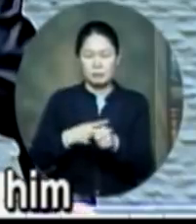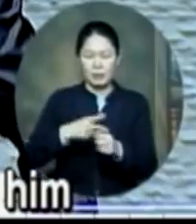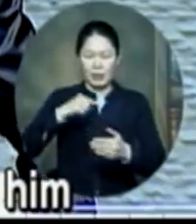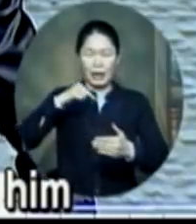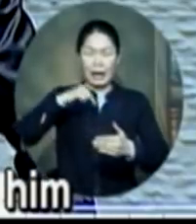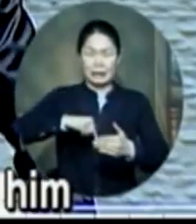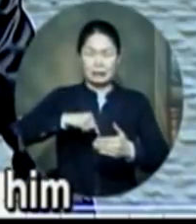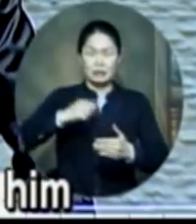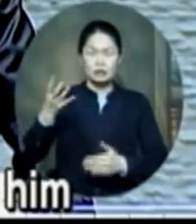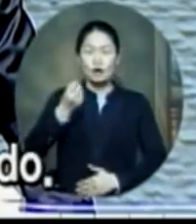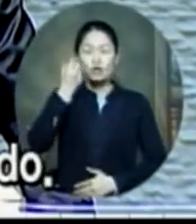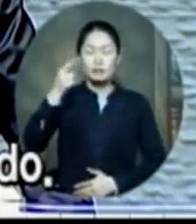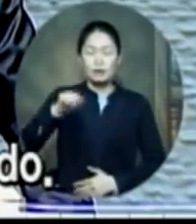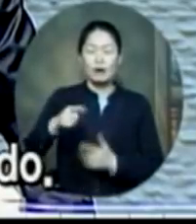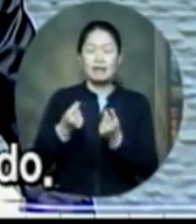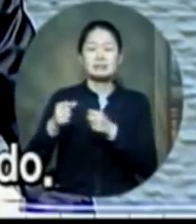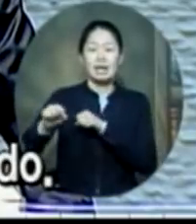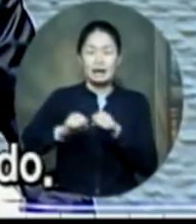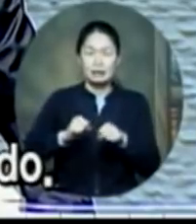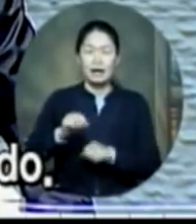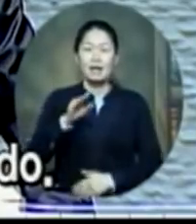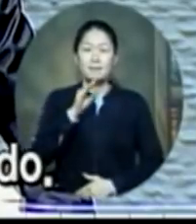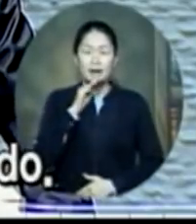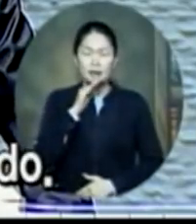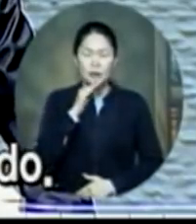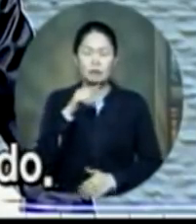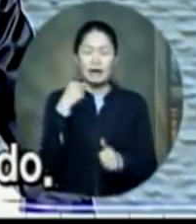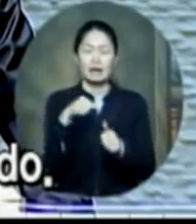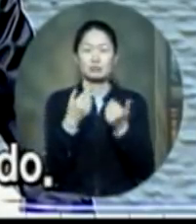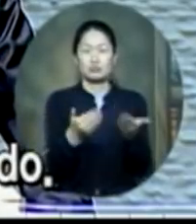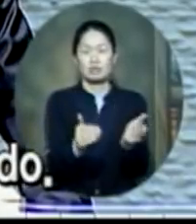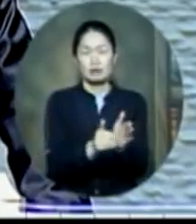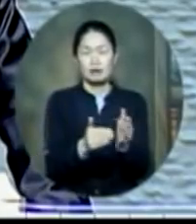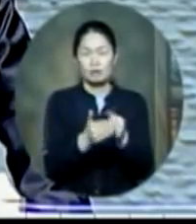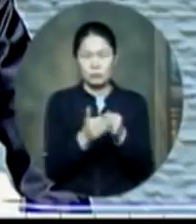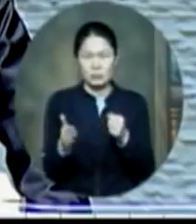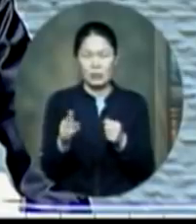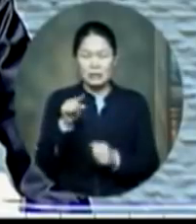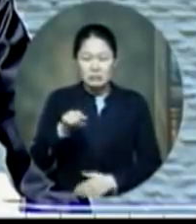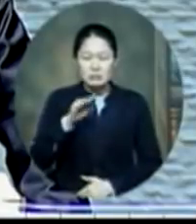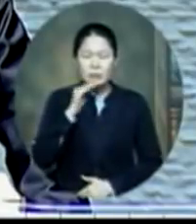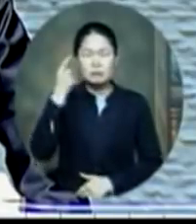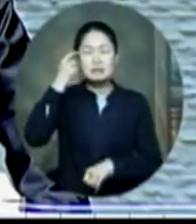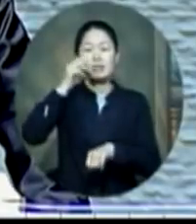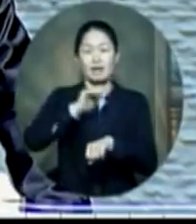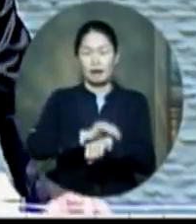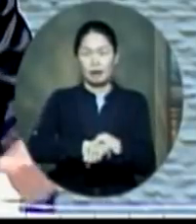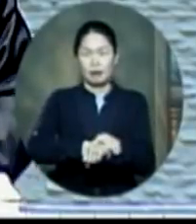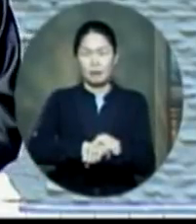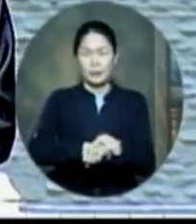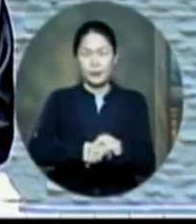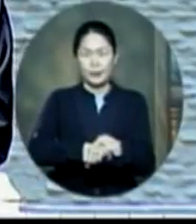성령님께서 그렇게 하는 것이 옳다고 가르쳤기 때문입니다. 그것이 지혜인 거예요.